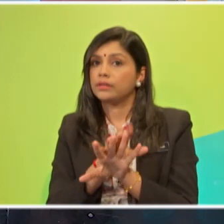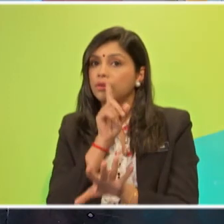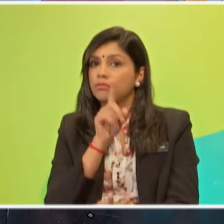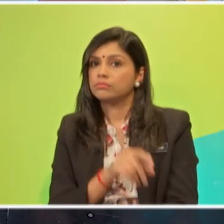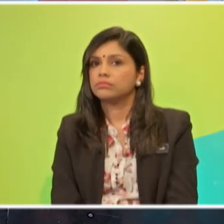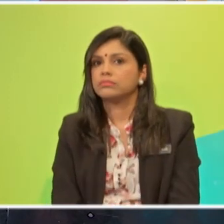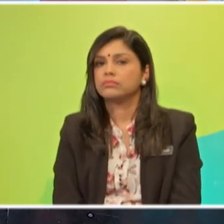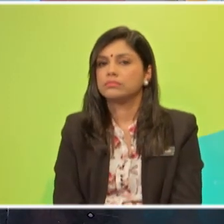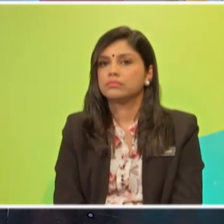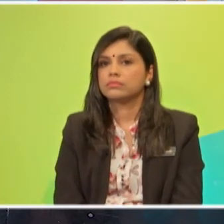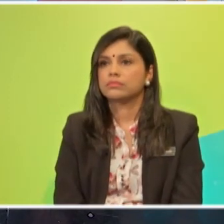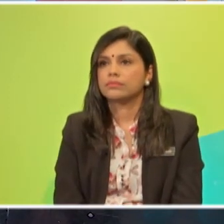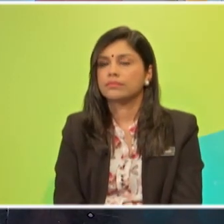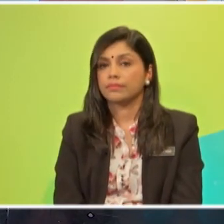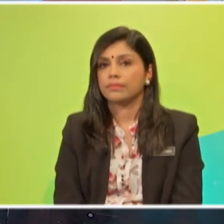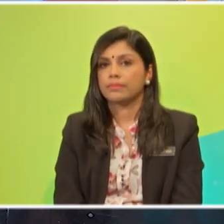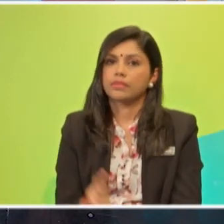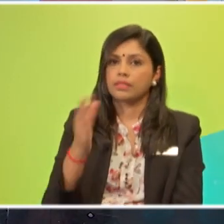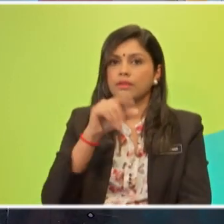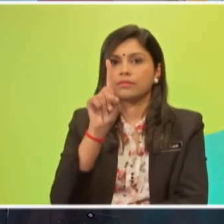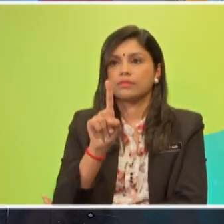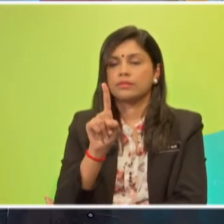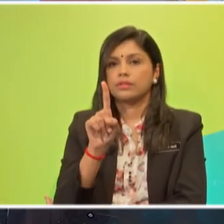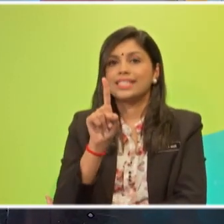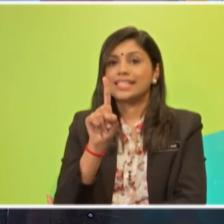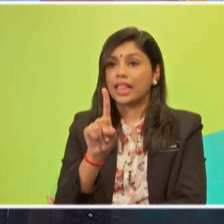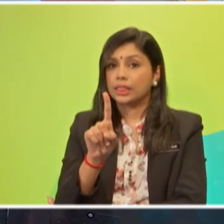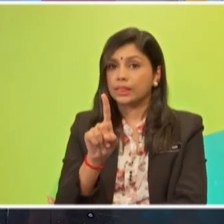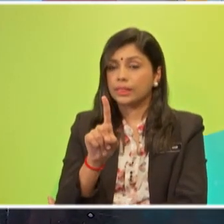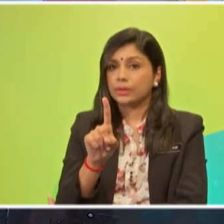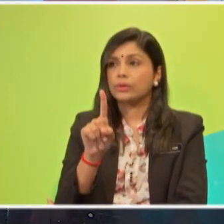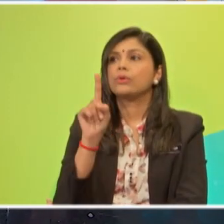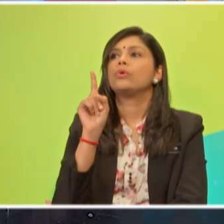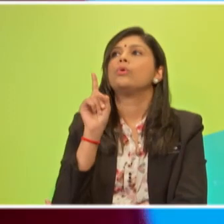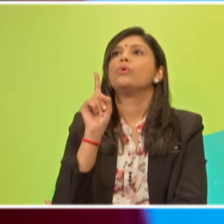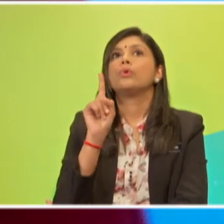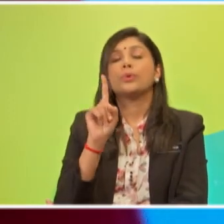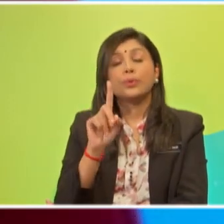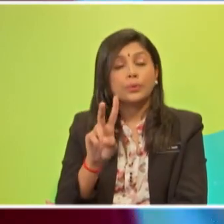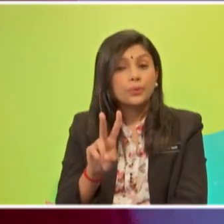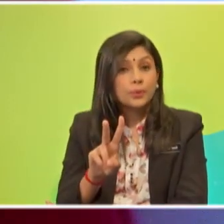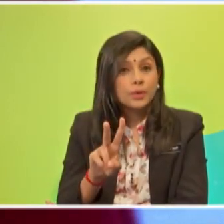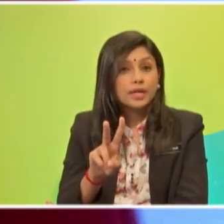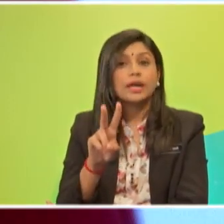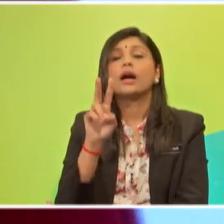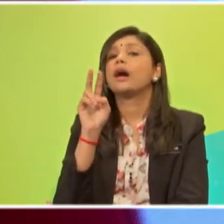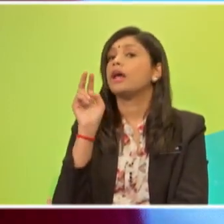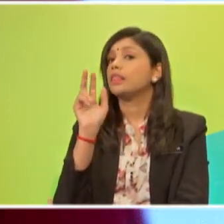Okey, jom murid-murid di rumah. Sean, kita kira sama-sama. Satu, dua, mula. Satu,